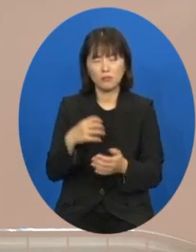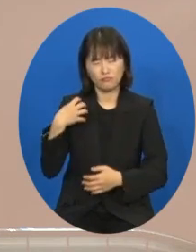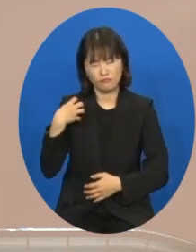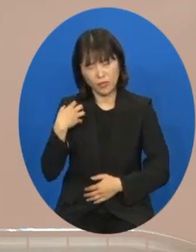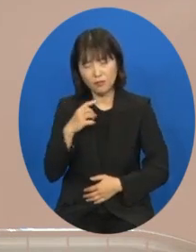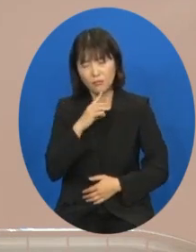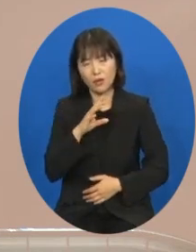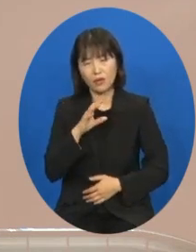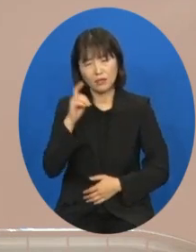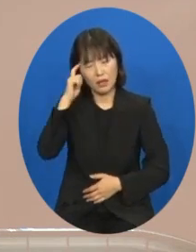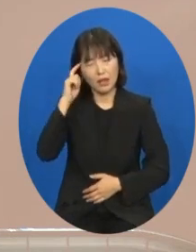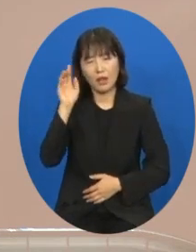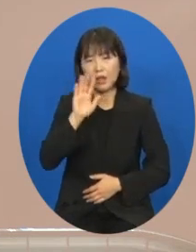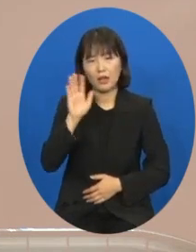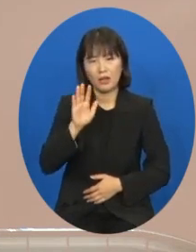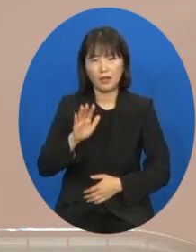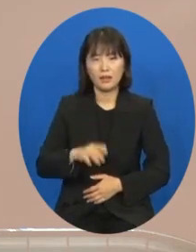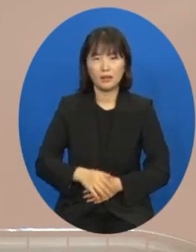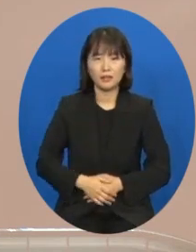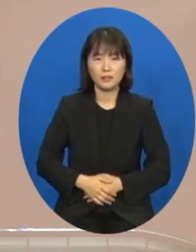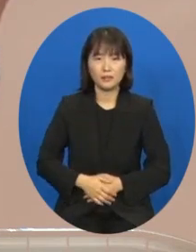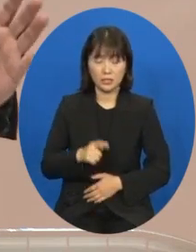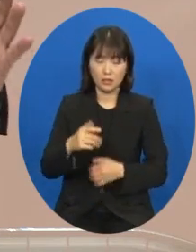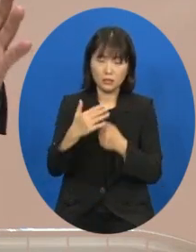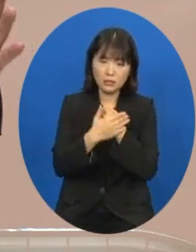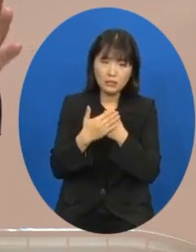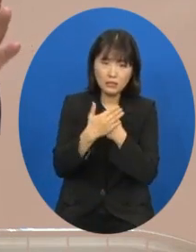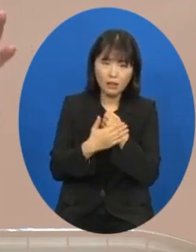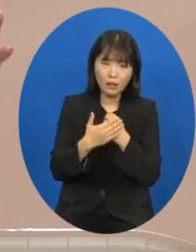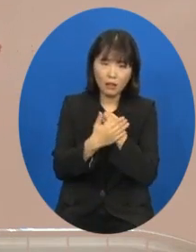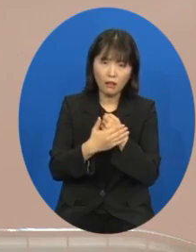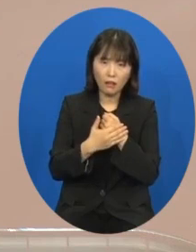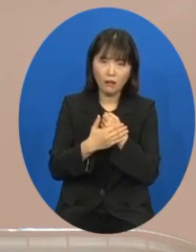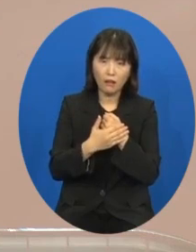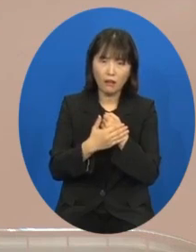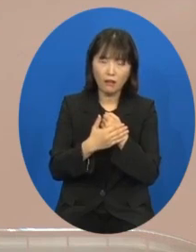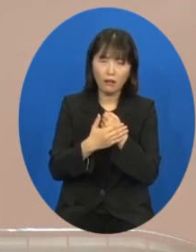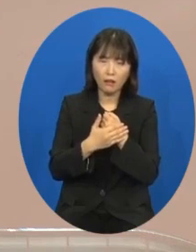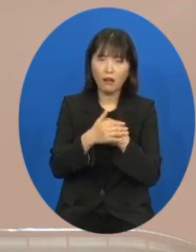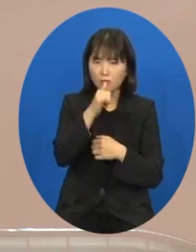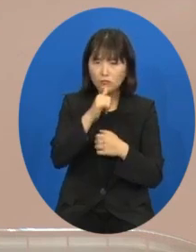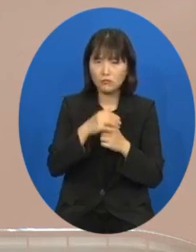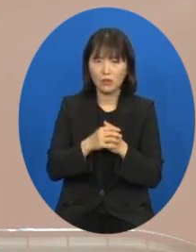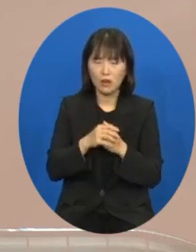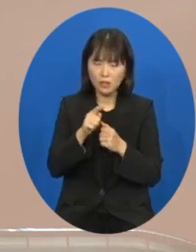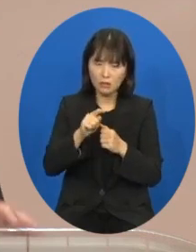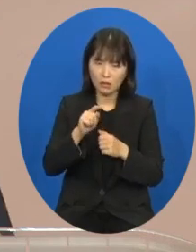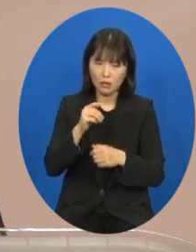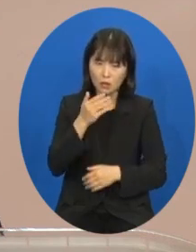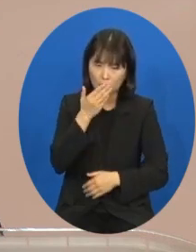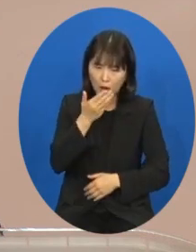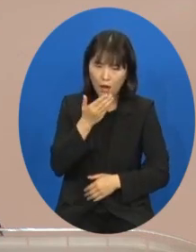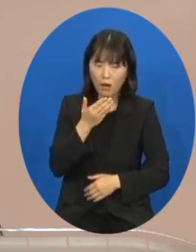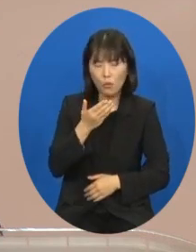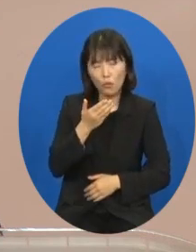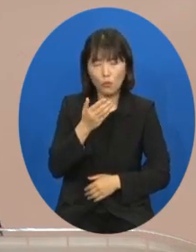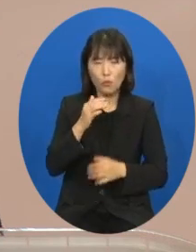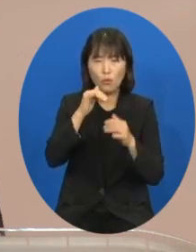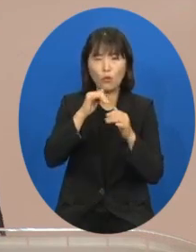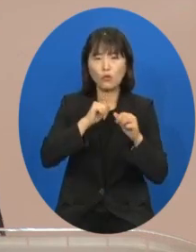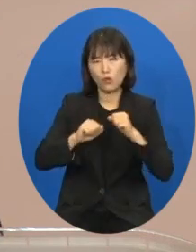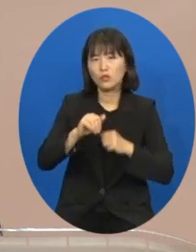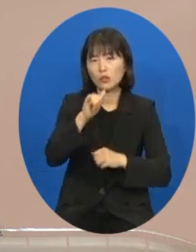부담스럽게만 여길 문제가 아닙니다. 이런 은혜의 세계도 있는 모양이구나. 이렇게도 되는 역사가 있는구나.